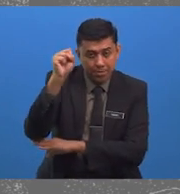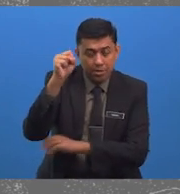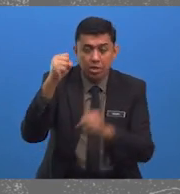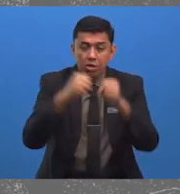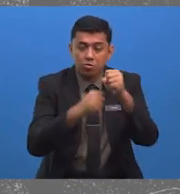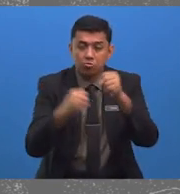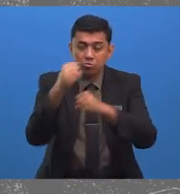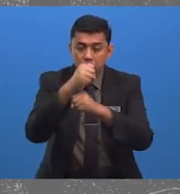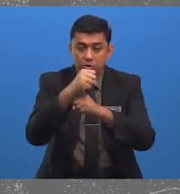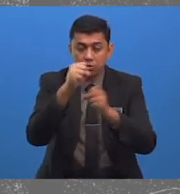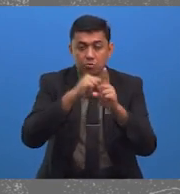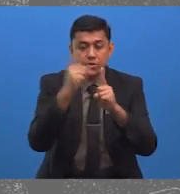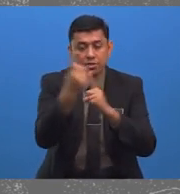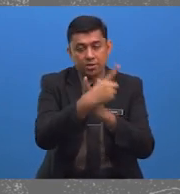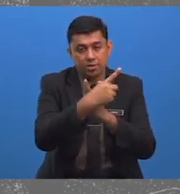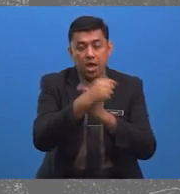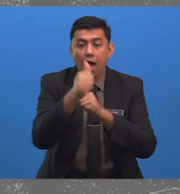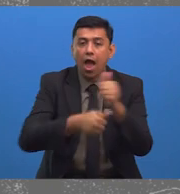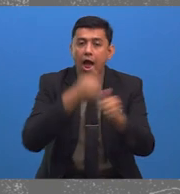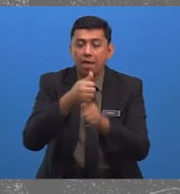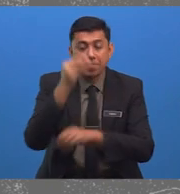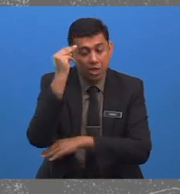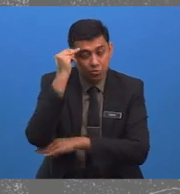struktur sosial masyarakat alam Melayu?